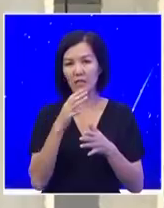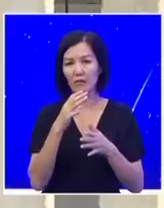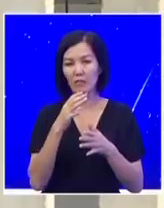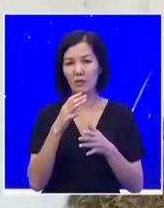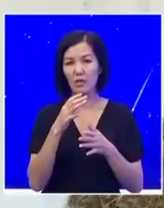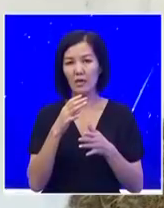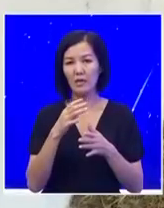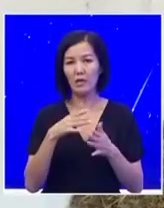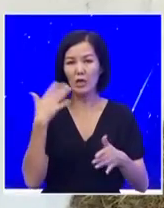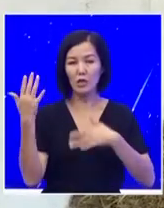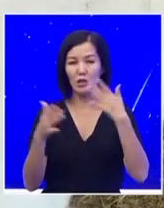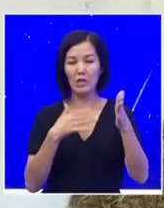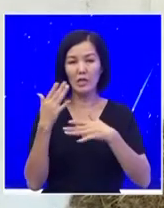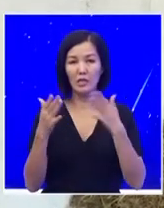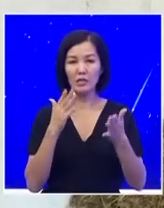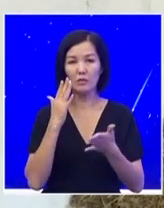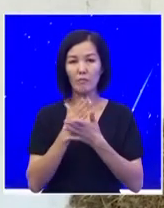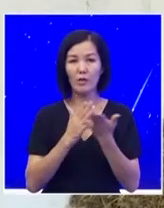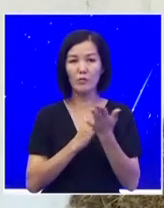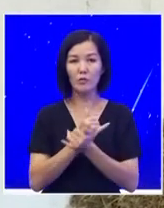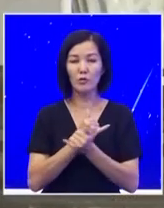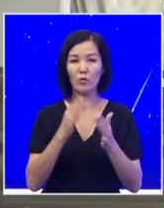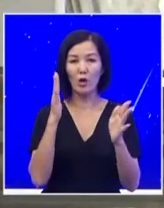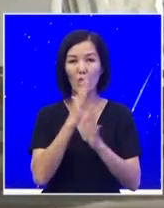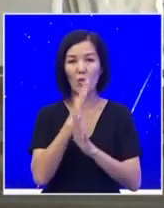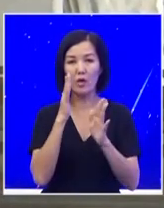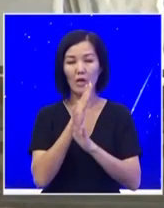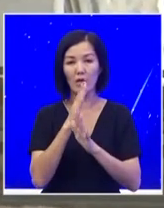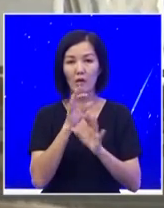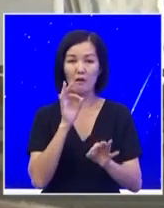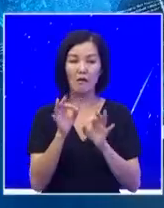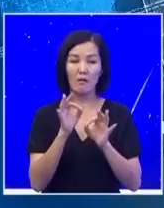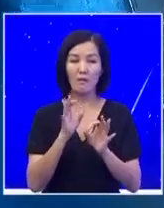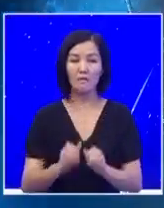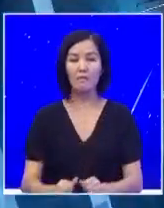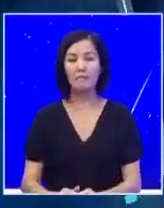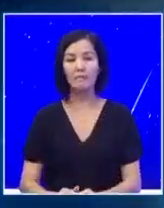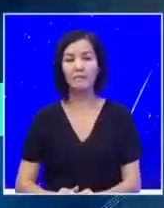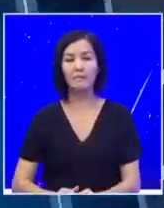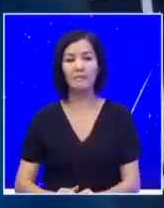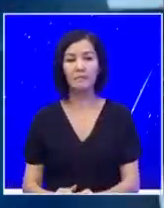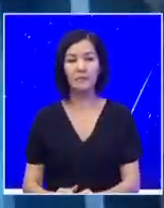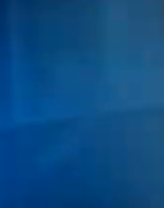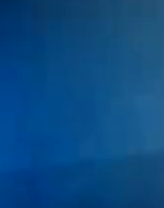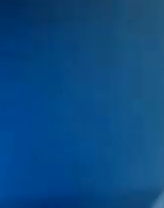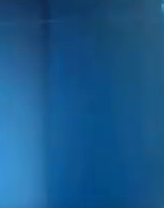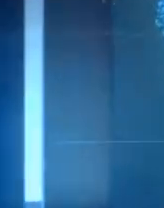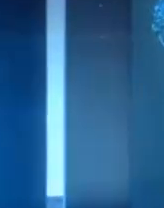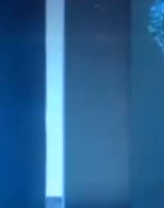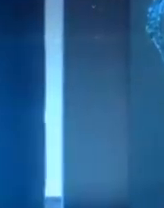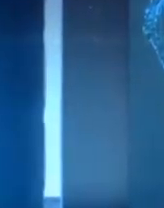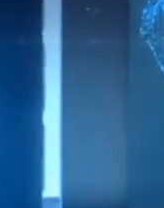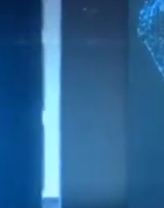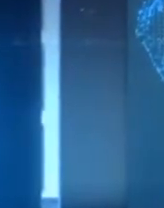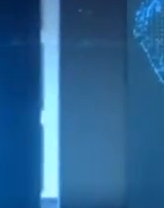түсіріліп, желдеткіш іске қосылады. Сонда ауа райы бір қалыпты сақталады дейді мұндағылар. Елдана Серікбайқызы, Әсет Дүйсенбек, Жетісу